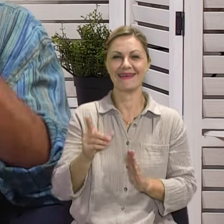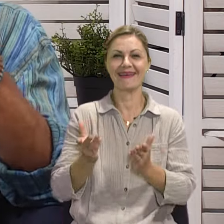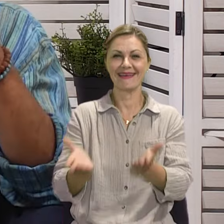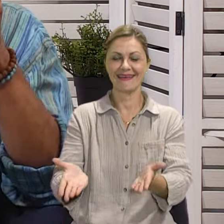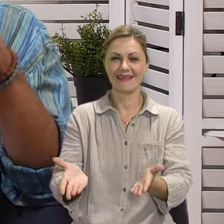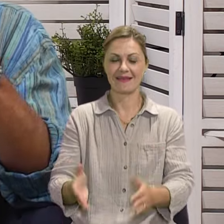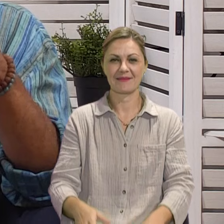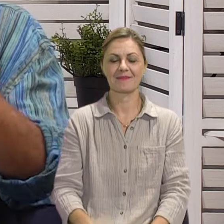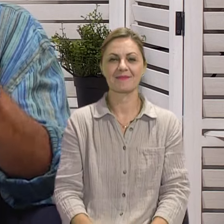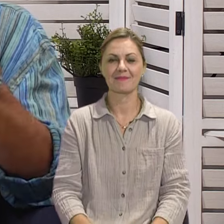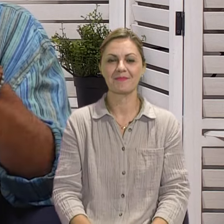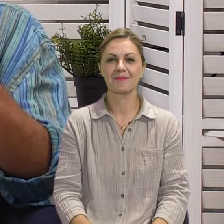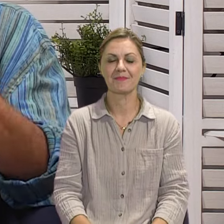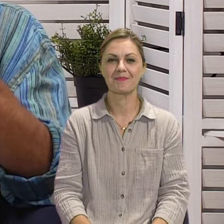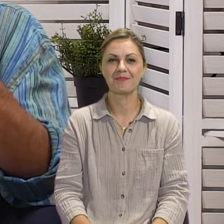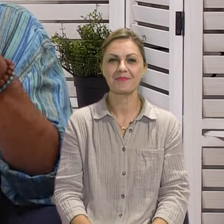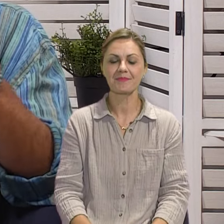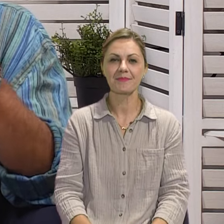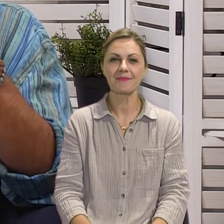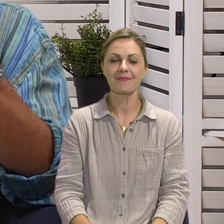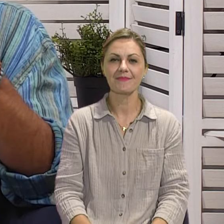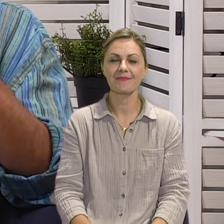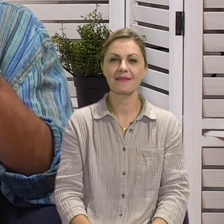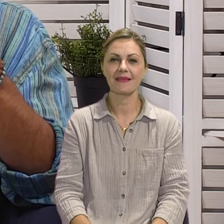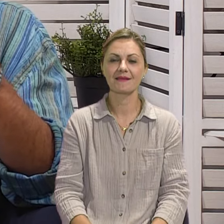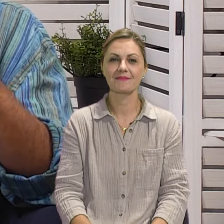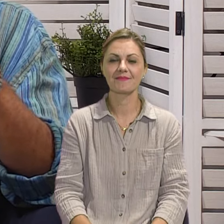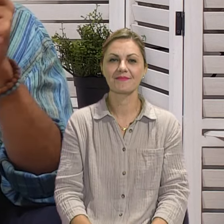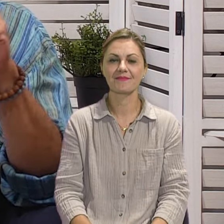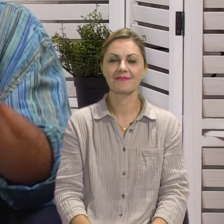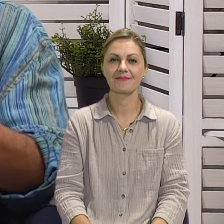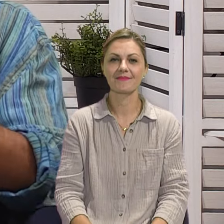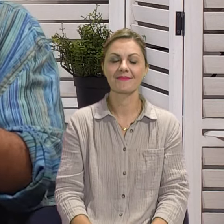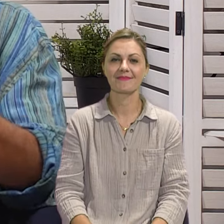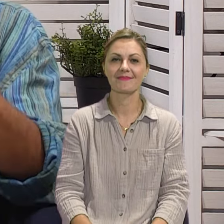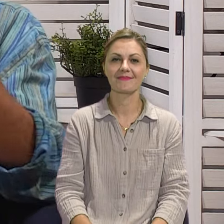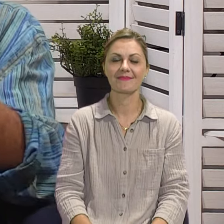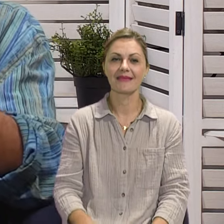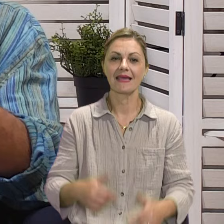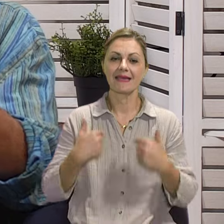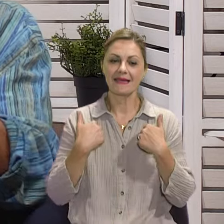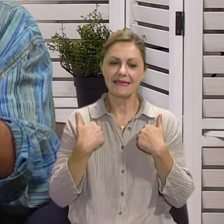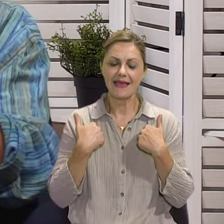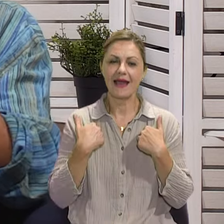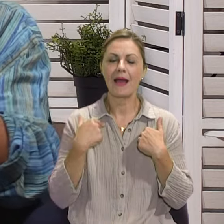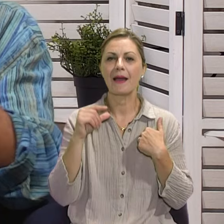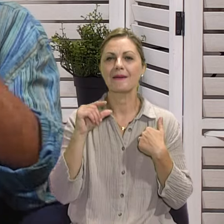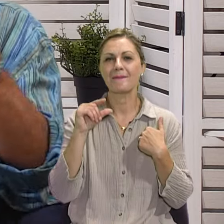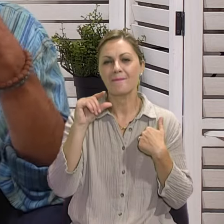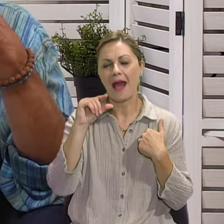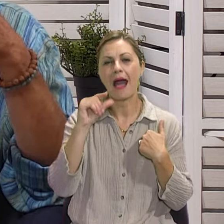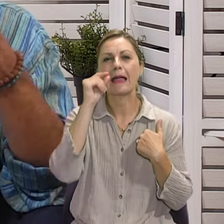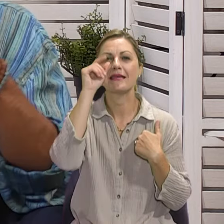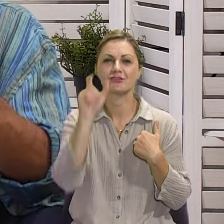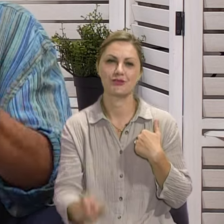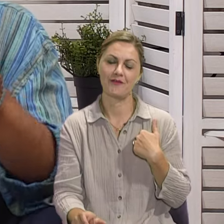tako, više sam tu ko jedna mala gospođa koja hakla svoj goblem.